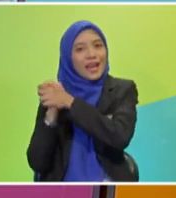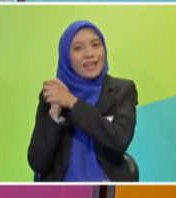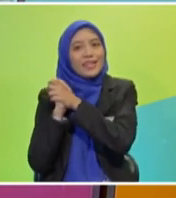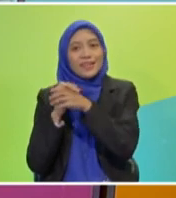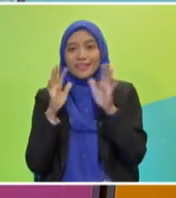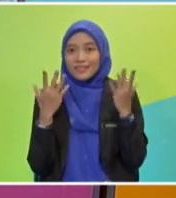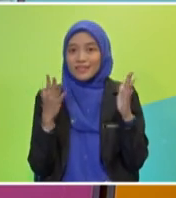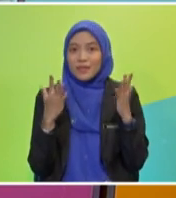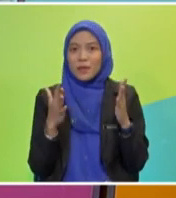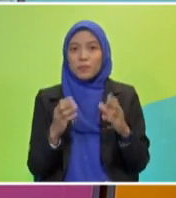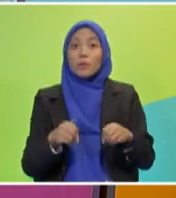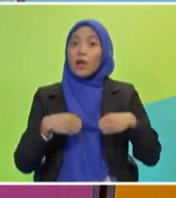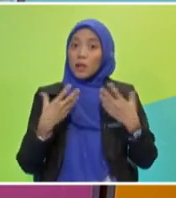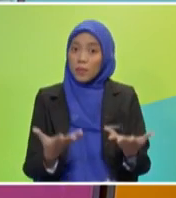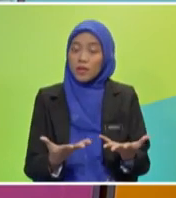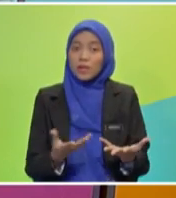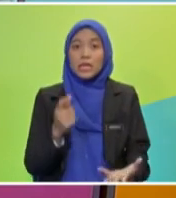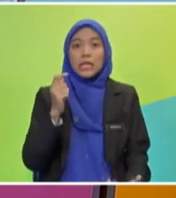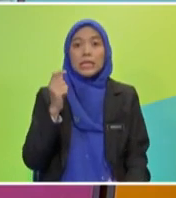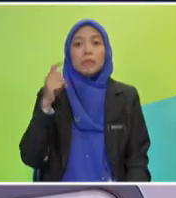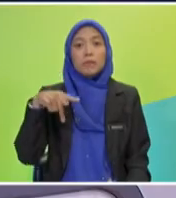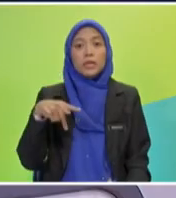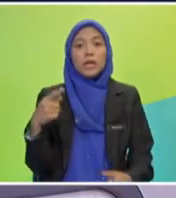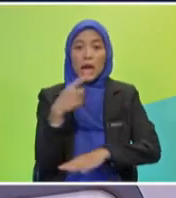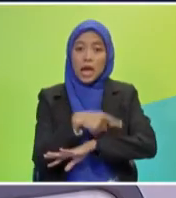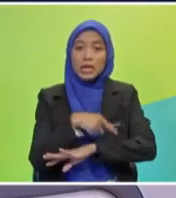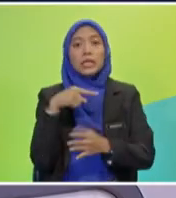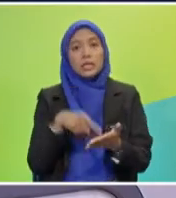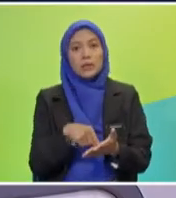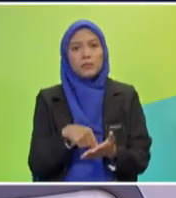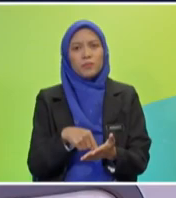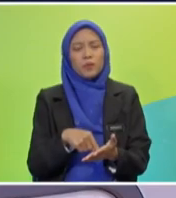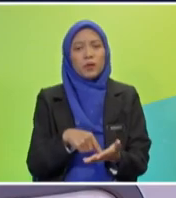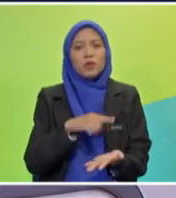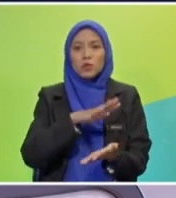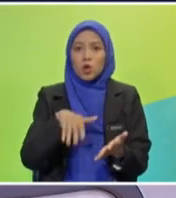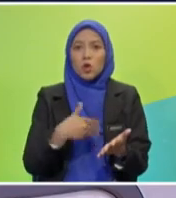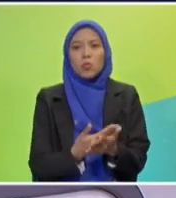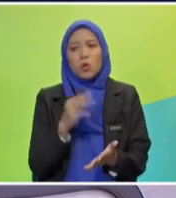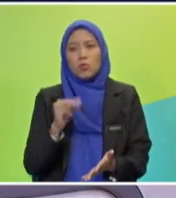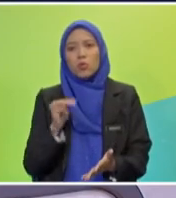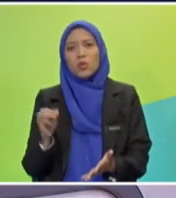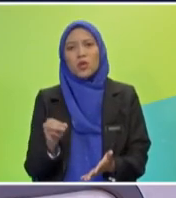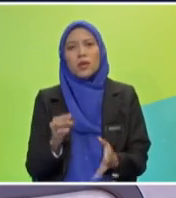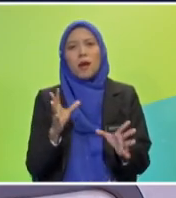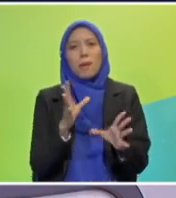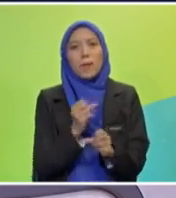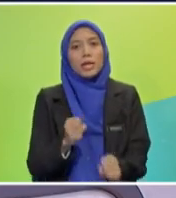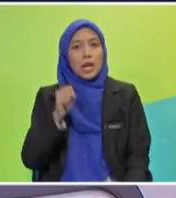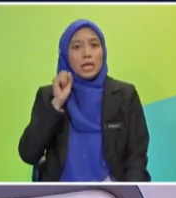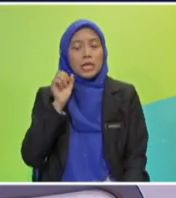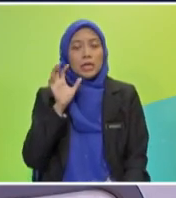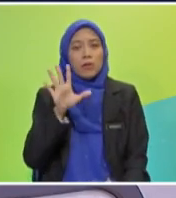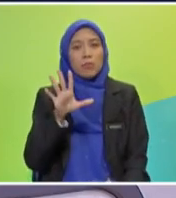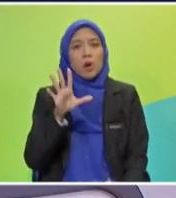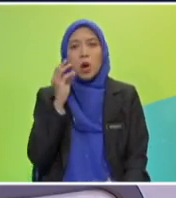bagaimana pentaksiran keseluruhan murid-murid pada hari ini, cikgu? Keseluruhannya, cikgu berikan 5 bintang ataupun 5